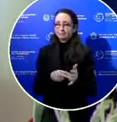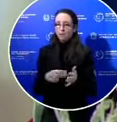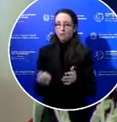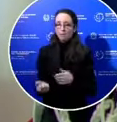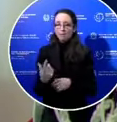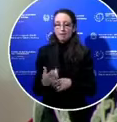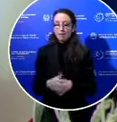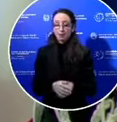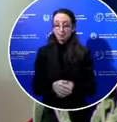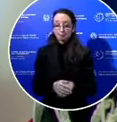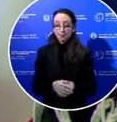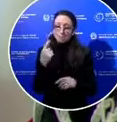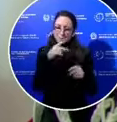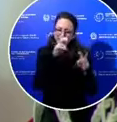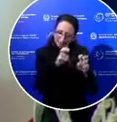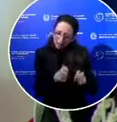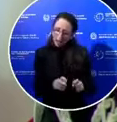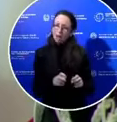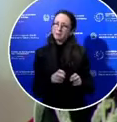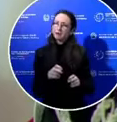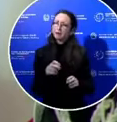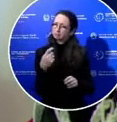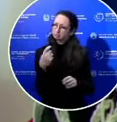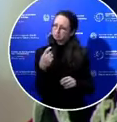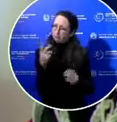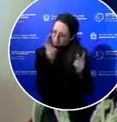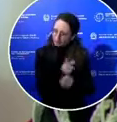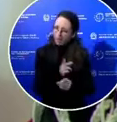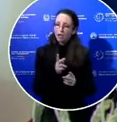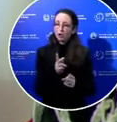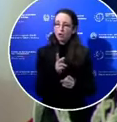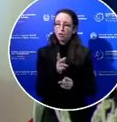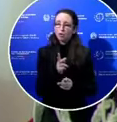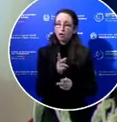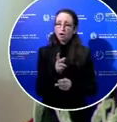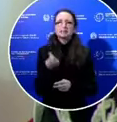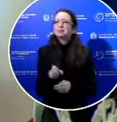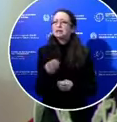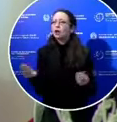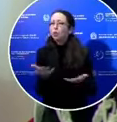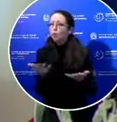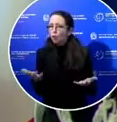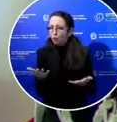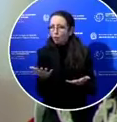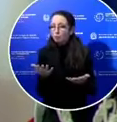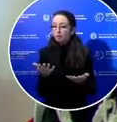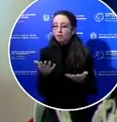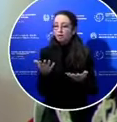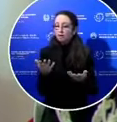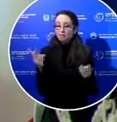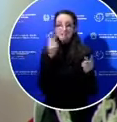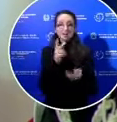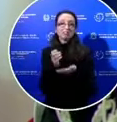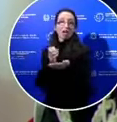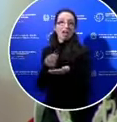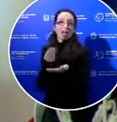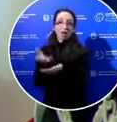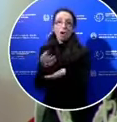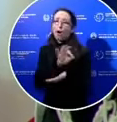così complesso e turbolento, non basta staccare delle istantanee, cristallizzare porzioni di verità o vincere singole